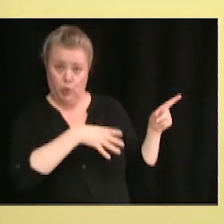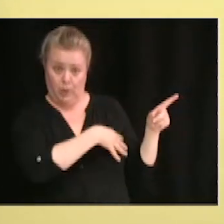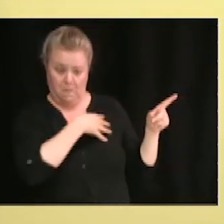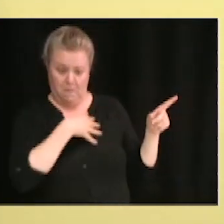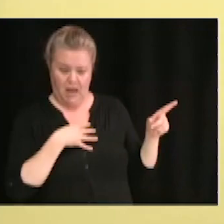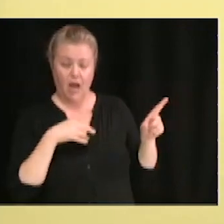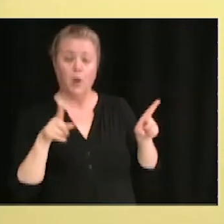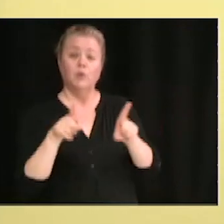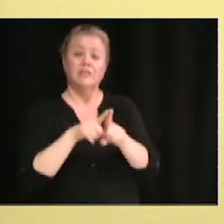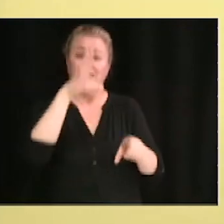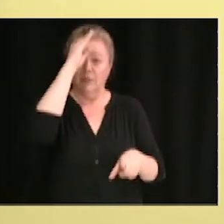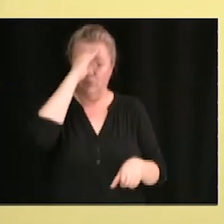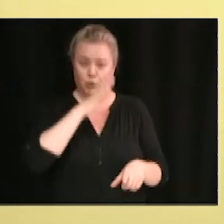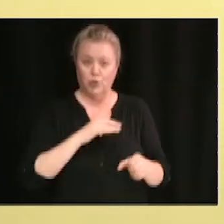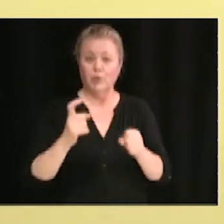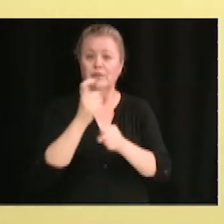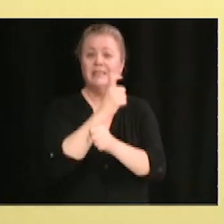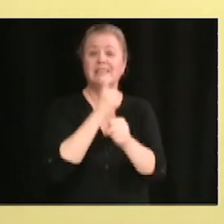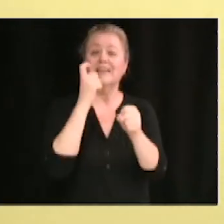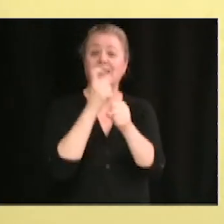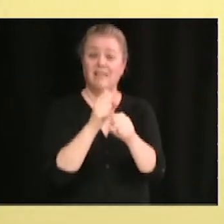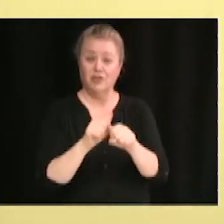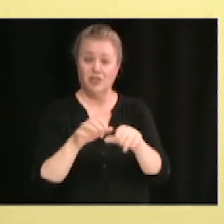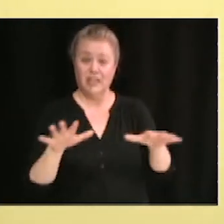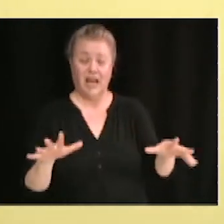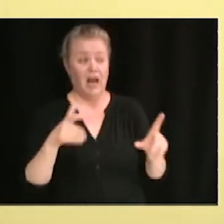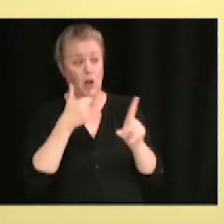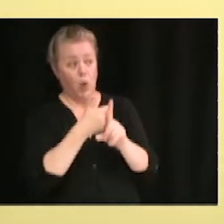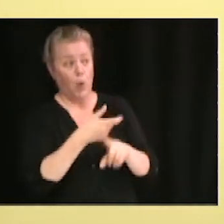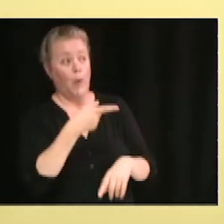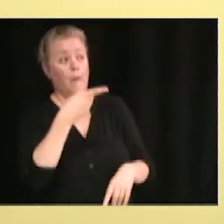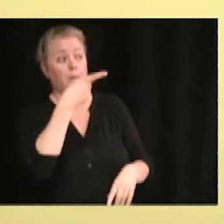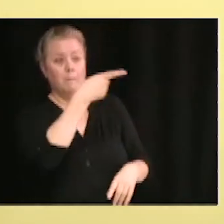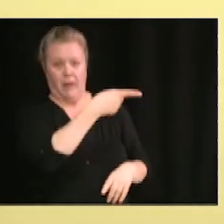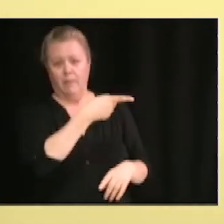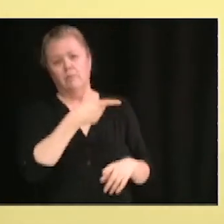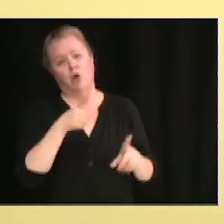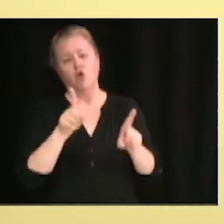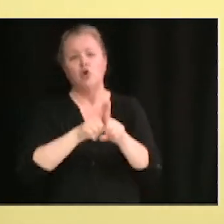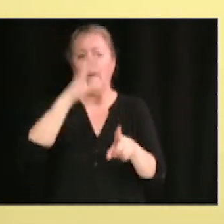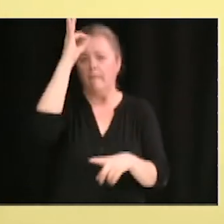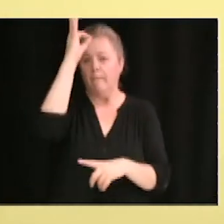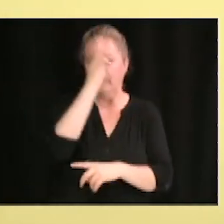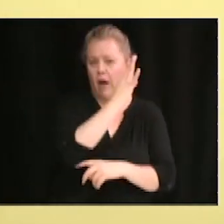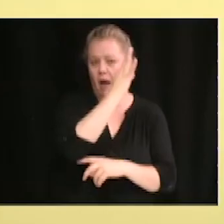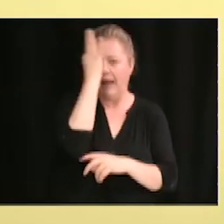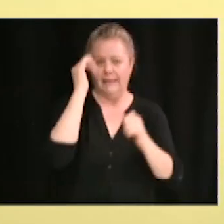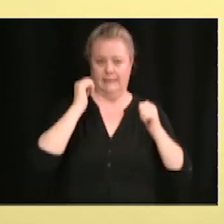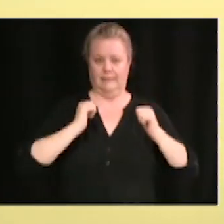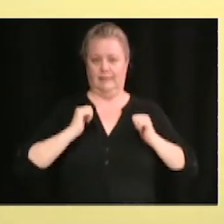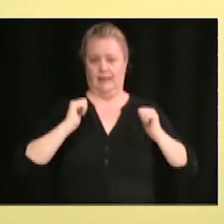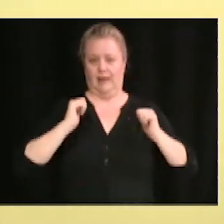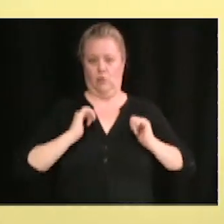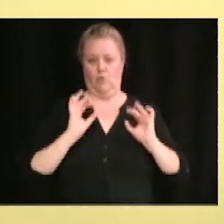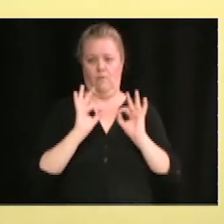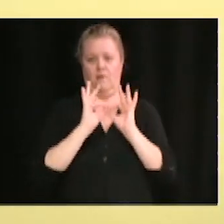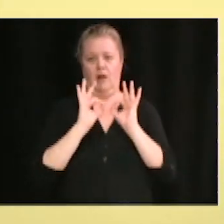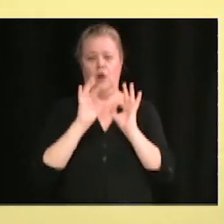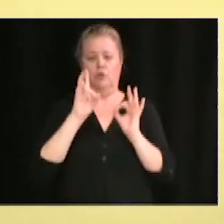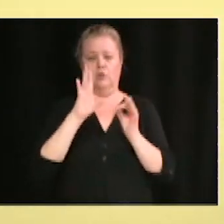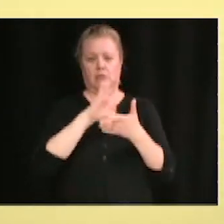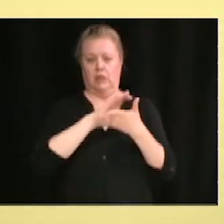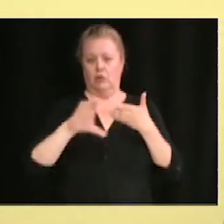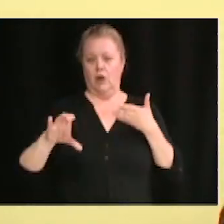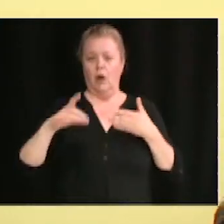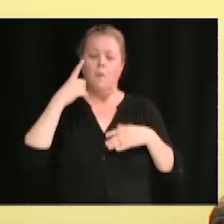décidé de faire un geste et de parrainer un sac à dos d'une valeur de 75 $ pour contribuer à cette